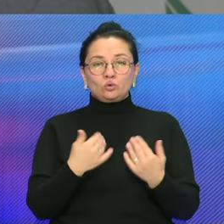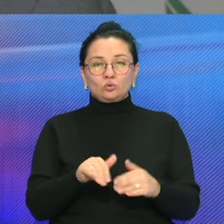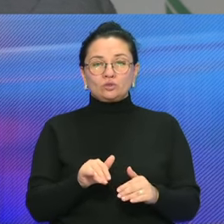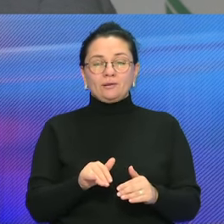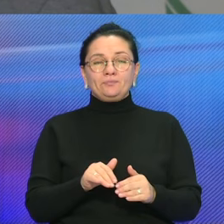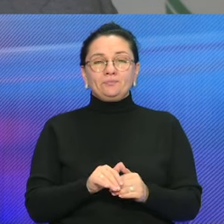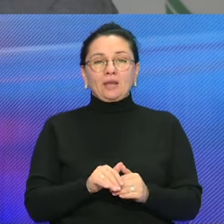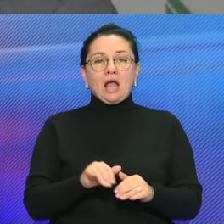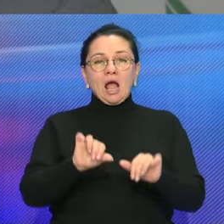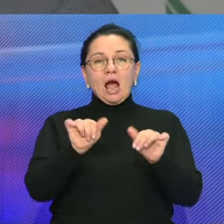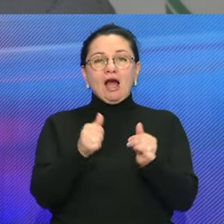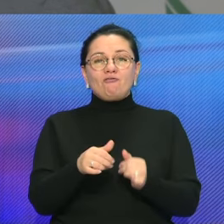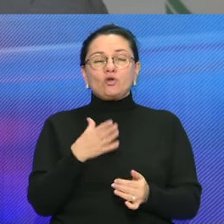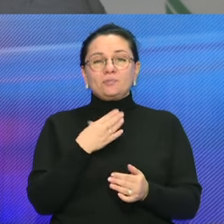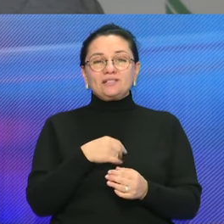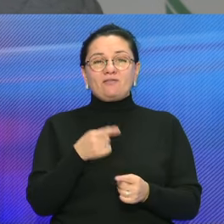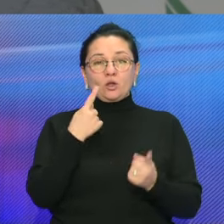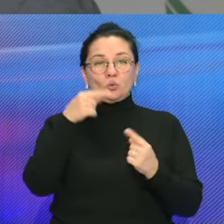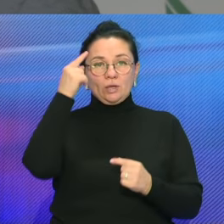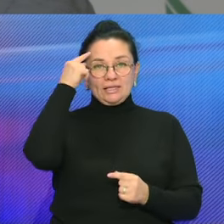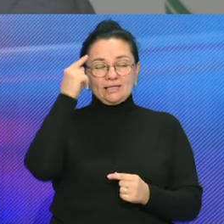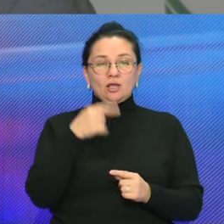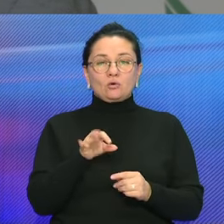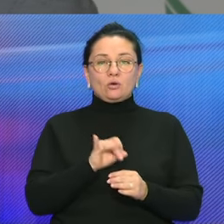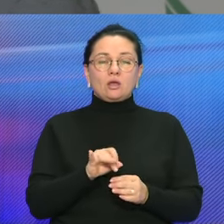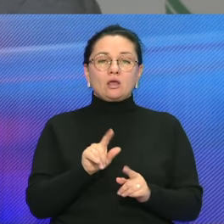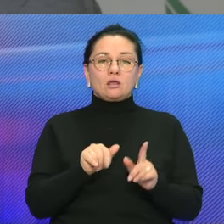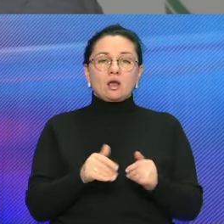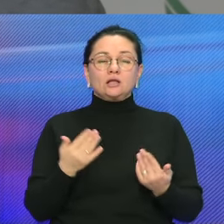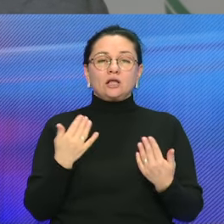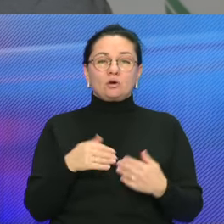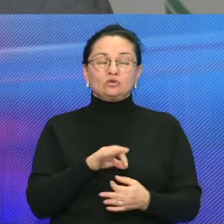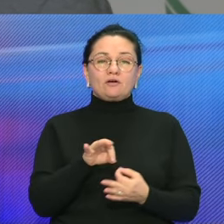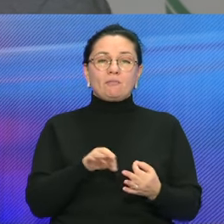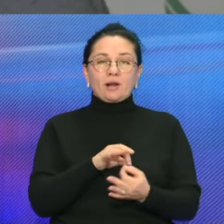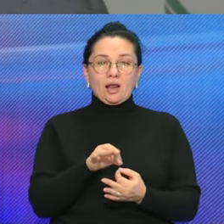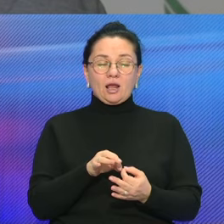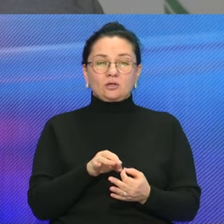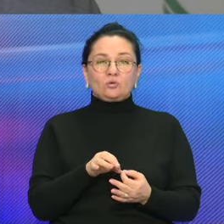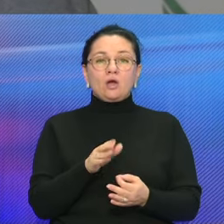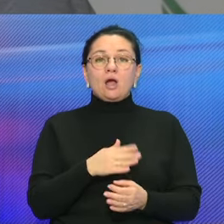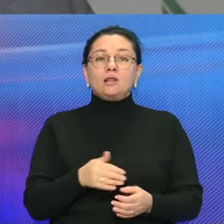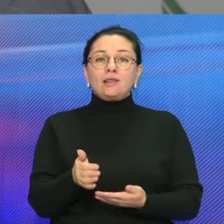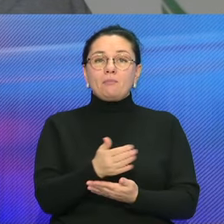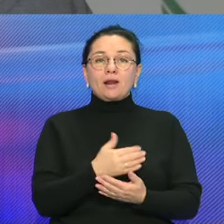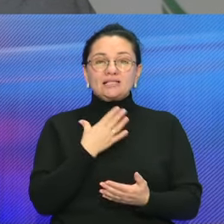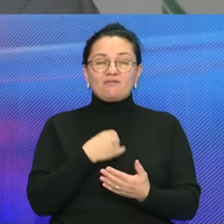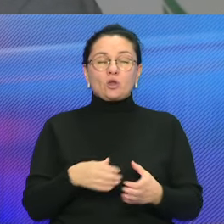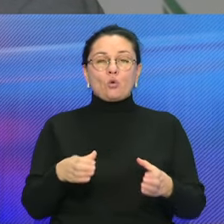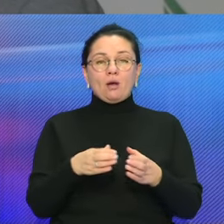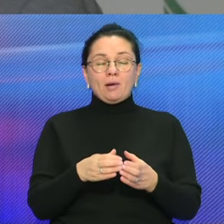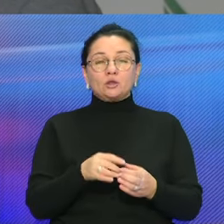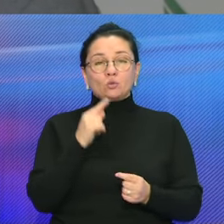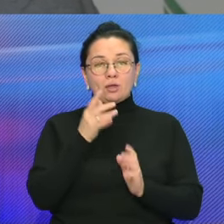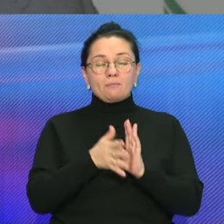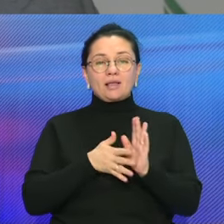непосредственно оформить свою идею в некоторый уже, скажем, проект, набрать свою проектную команду, ну и понять, как дальше делать,